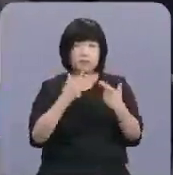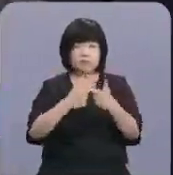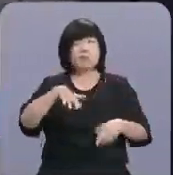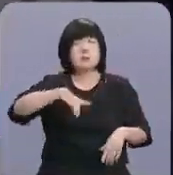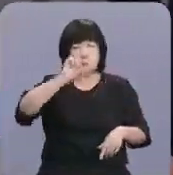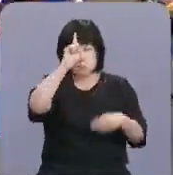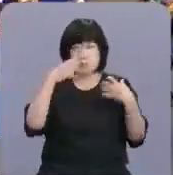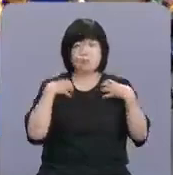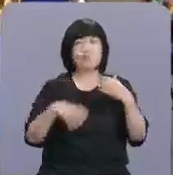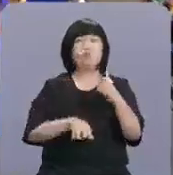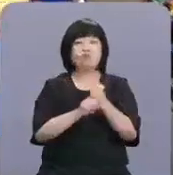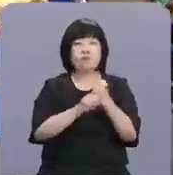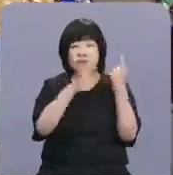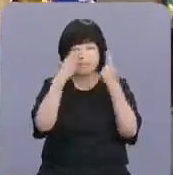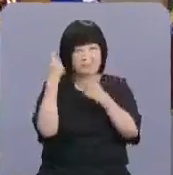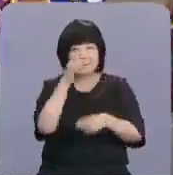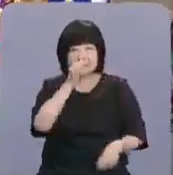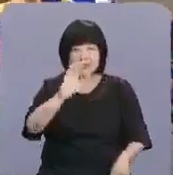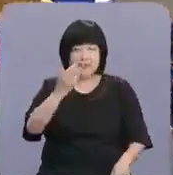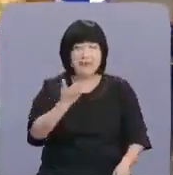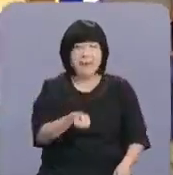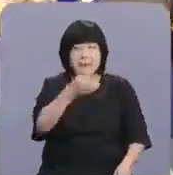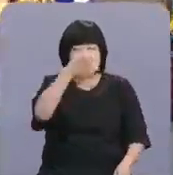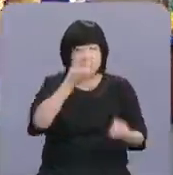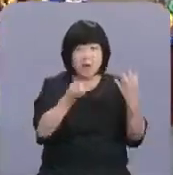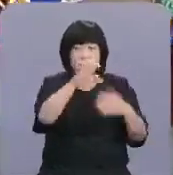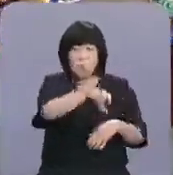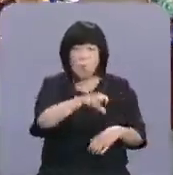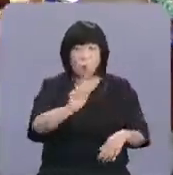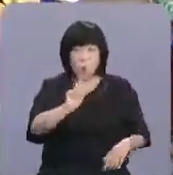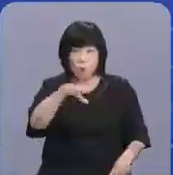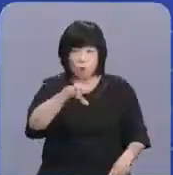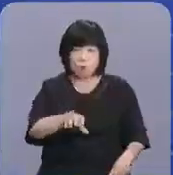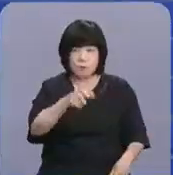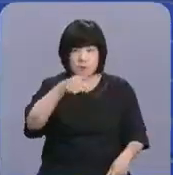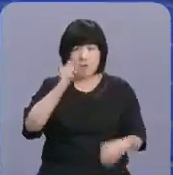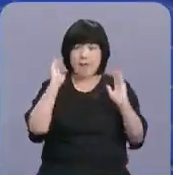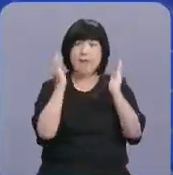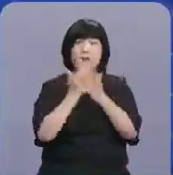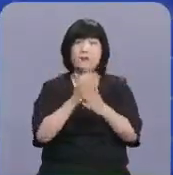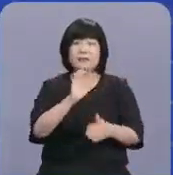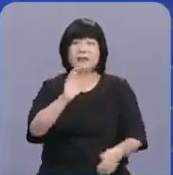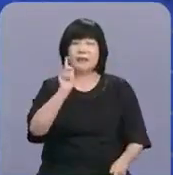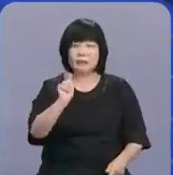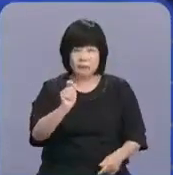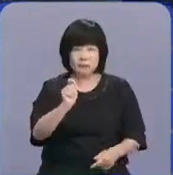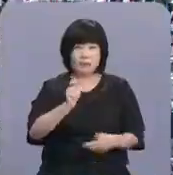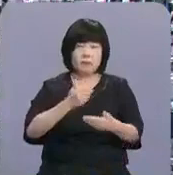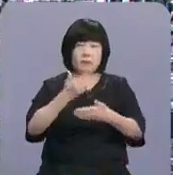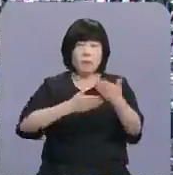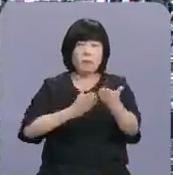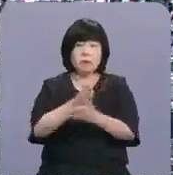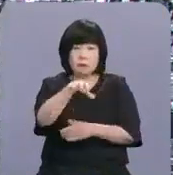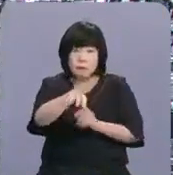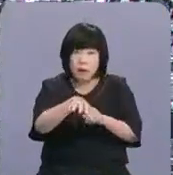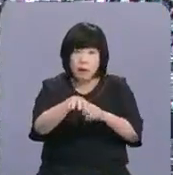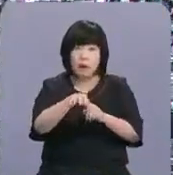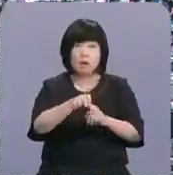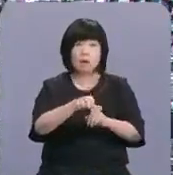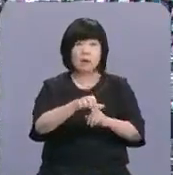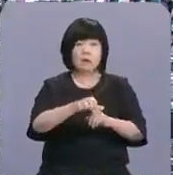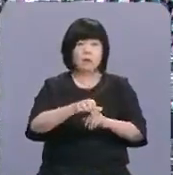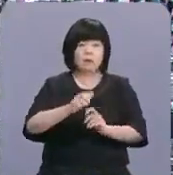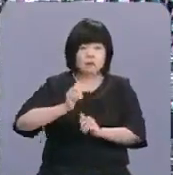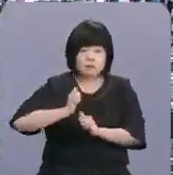기념행사가 열렸습니다. 행사 장소는 당시 수영비행장이 있던 해운대구 센텀시티 영화의 전당. 국군과